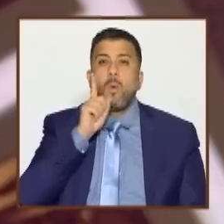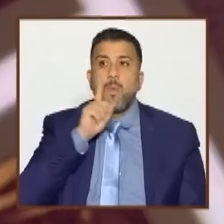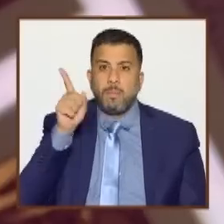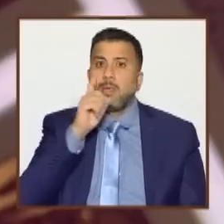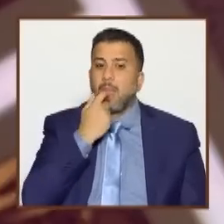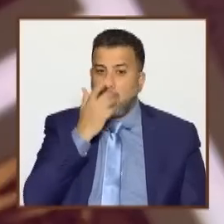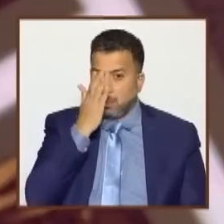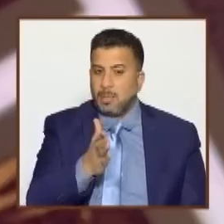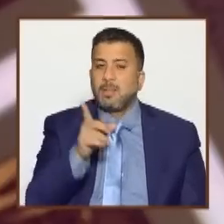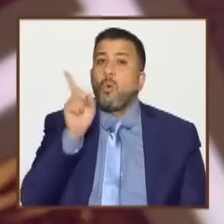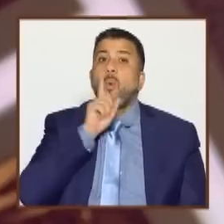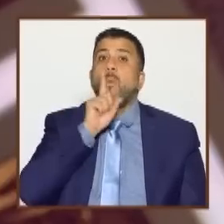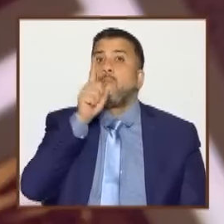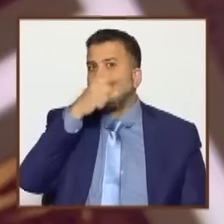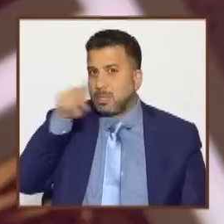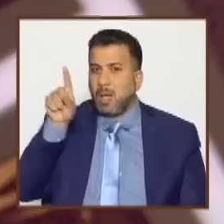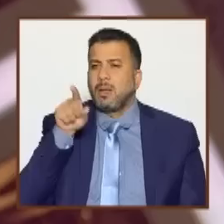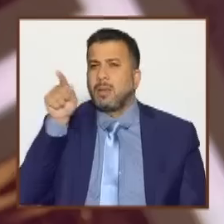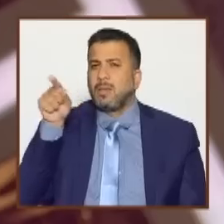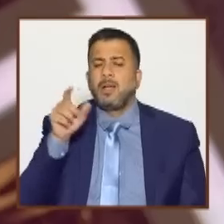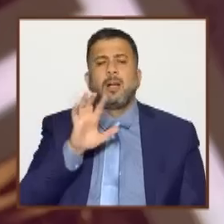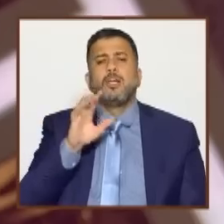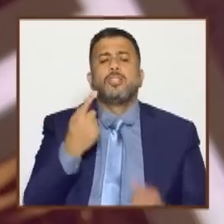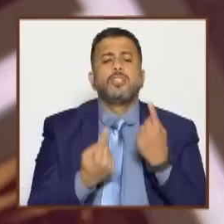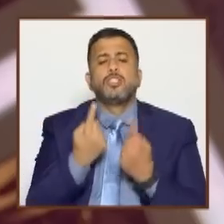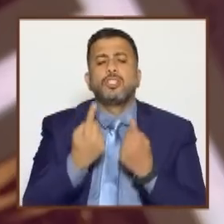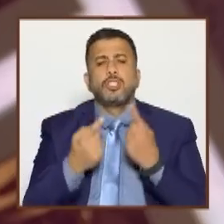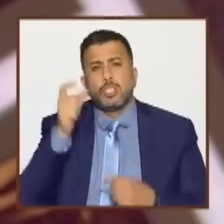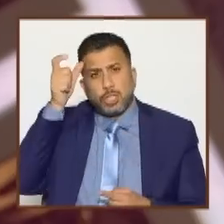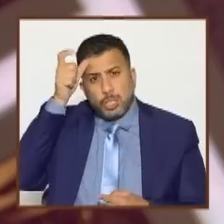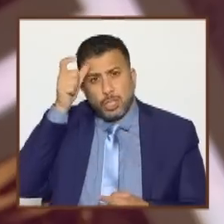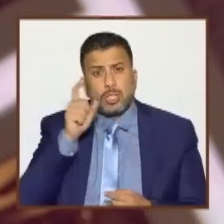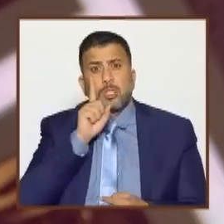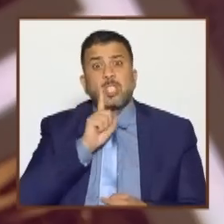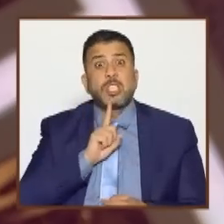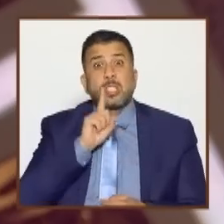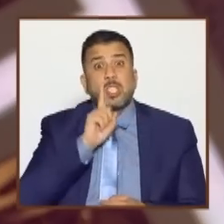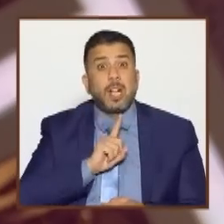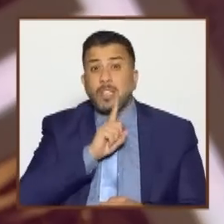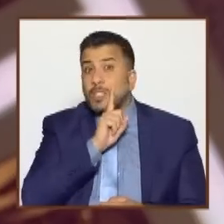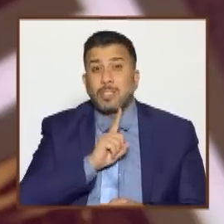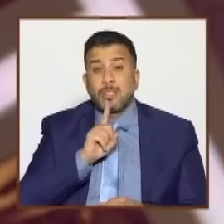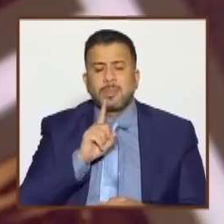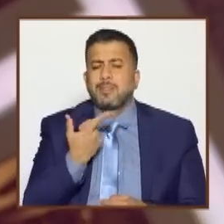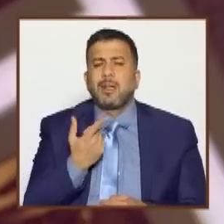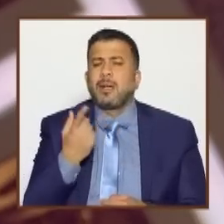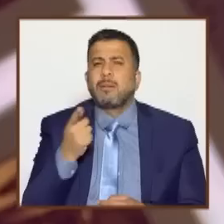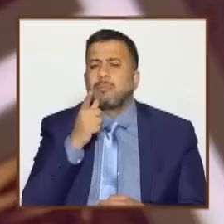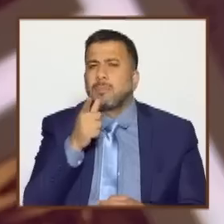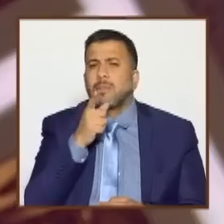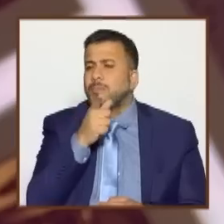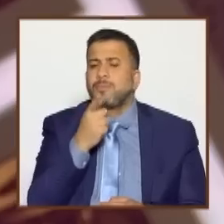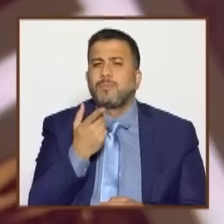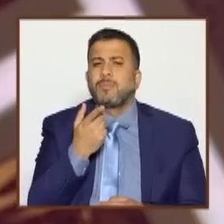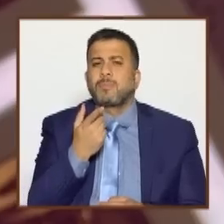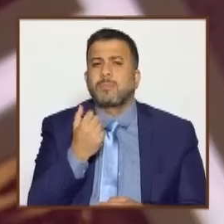صادقة قالت لك هذا شيء في رأسك. فأحيانا الشيطان يريد أن يرجعك لأن هو يشعرك بأن ما كنت